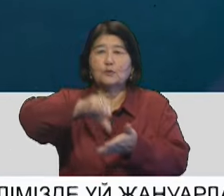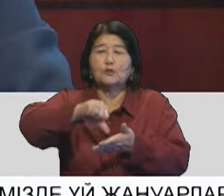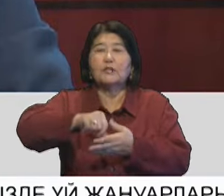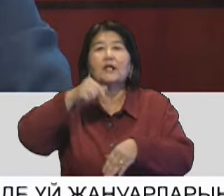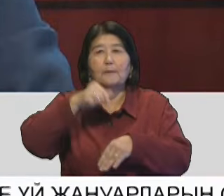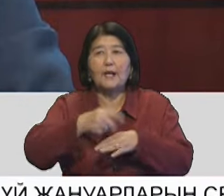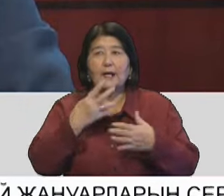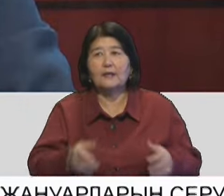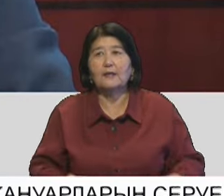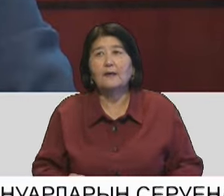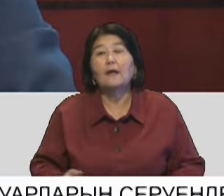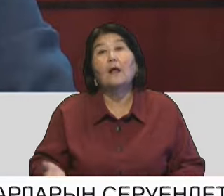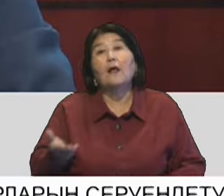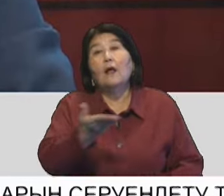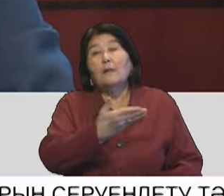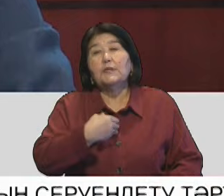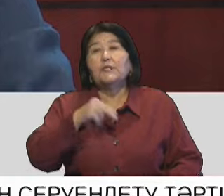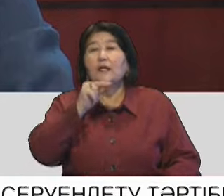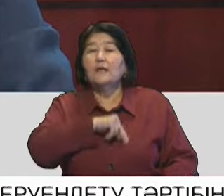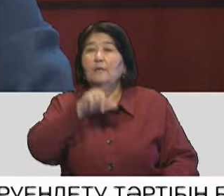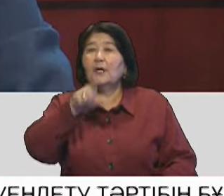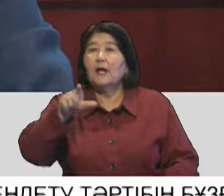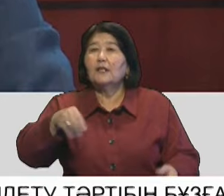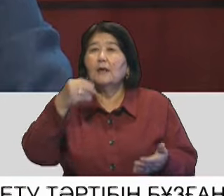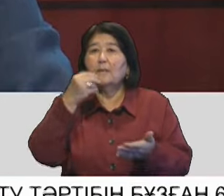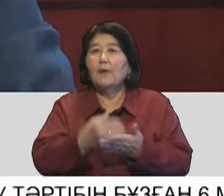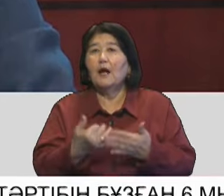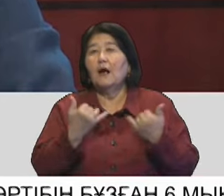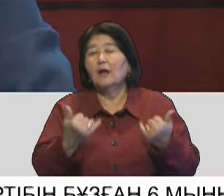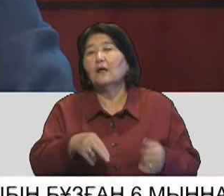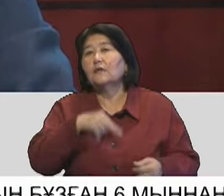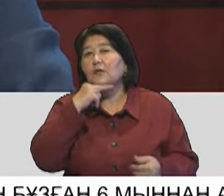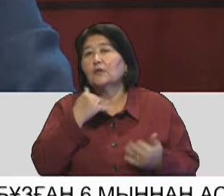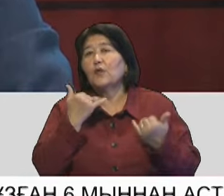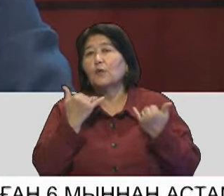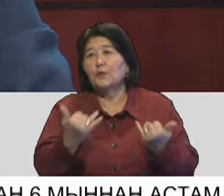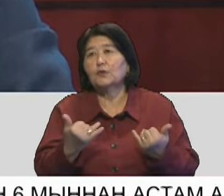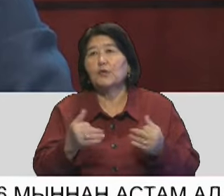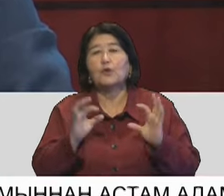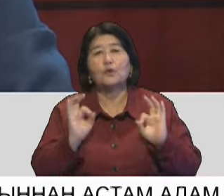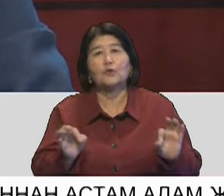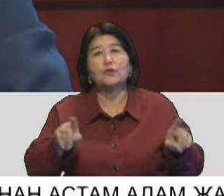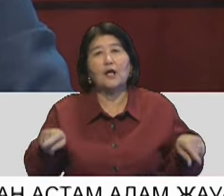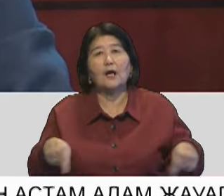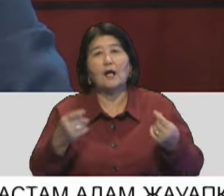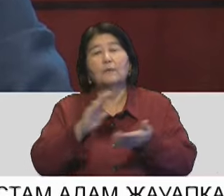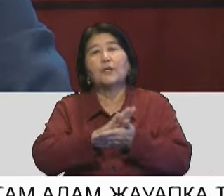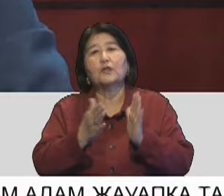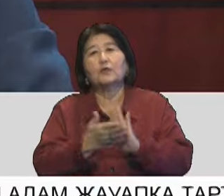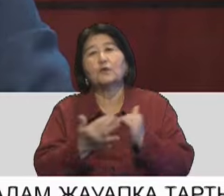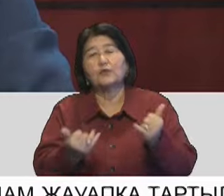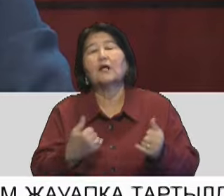байқапты. Бізде мынау еңбек адамын бағалау, ғылымға деген көзқарасты дұрыстап қалыптастыру деген сияқты сөйтіп